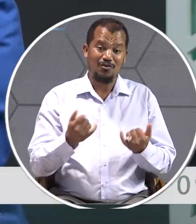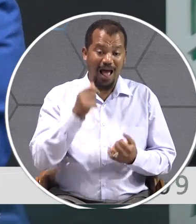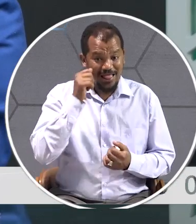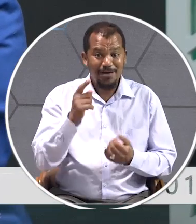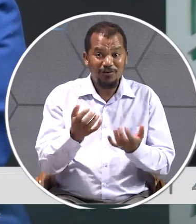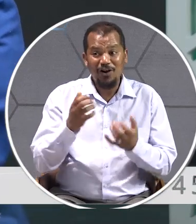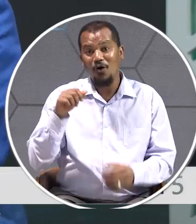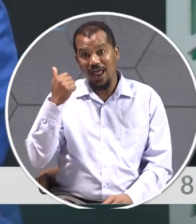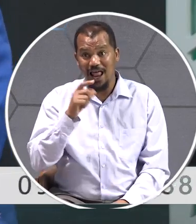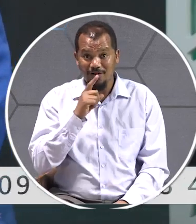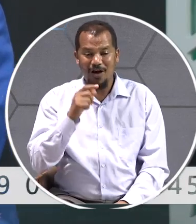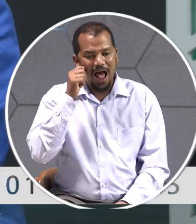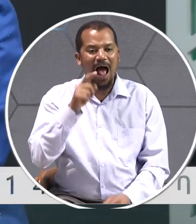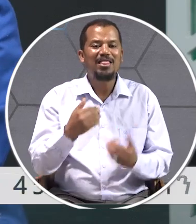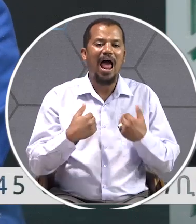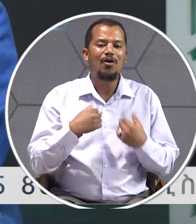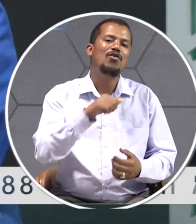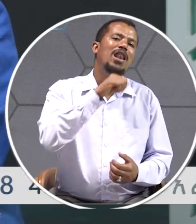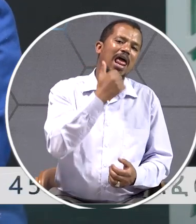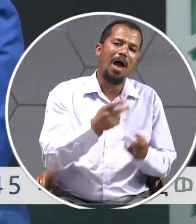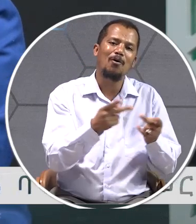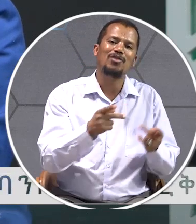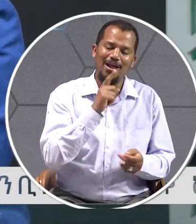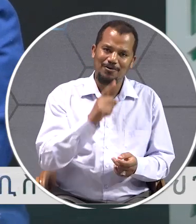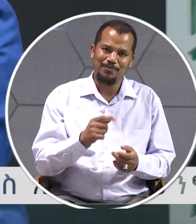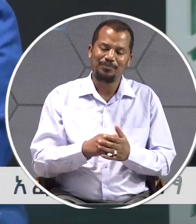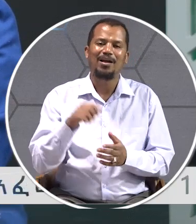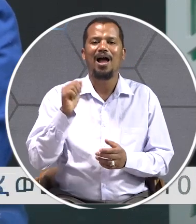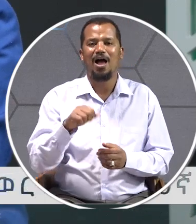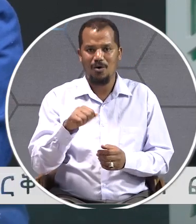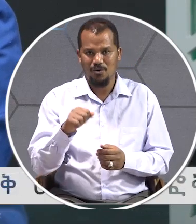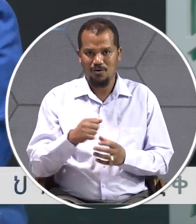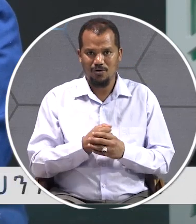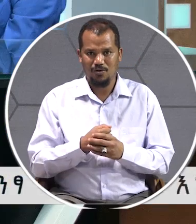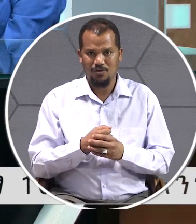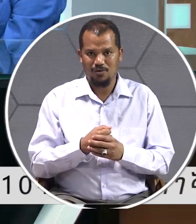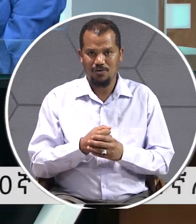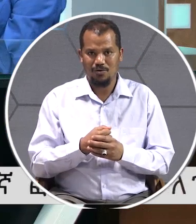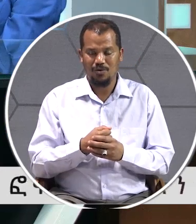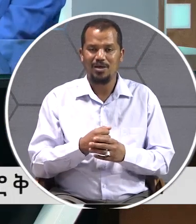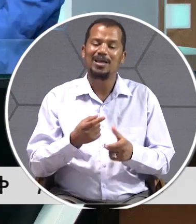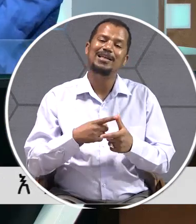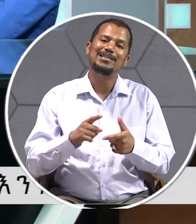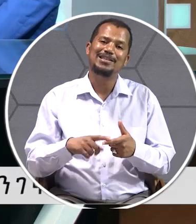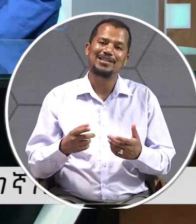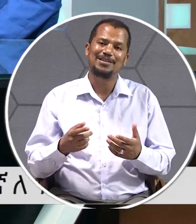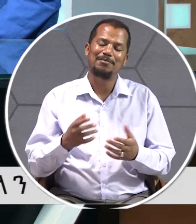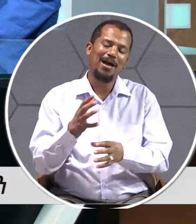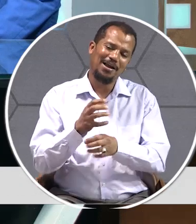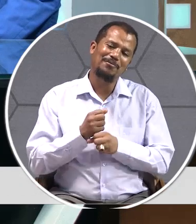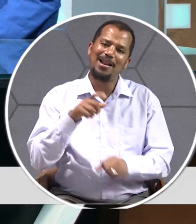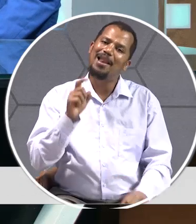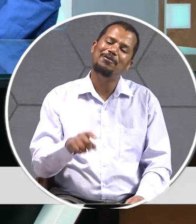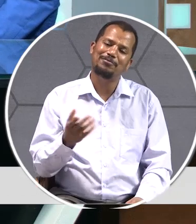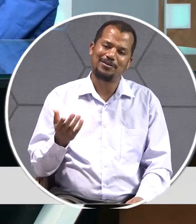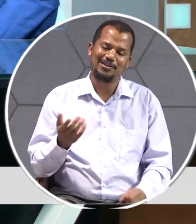ነው አንተ ያለው ደግሞ ሌላ ቦታ አዎ አንዱ እንግዲህ ያው ማስተናገድ አለብን ማስተናገድ